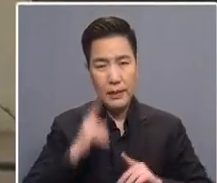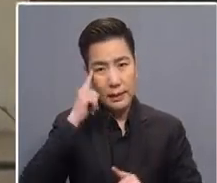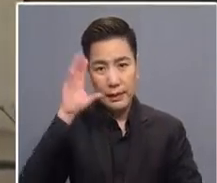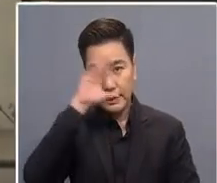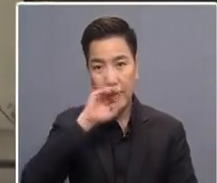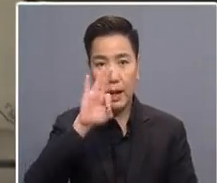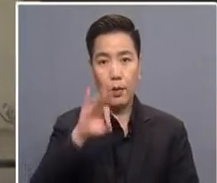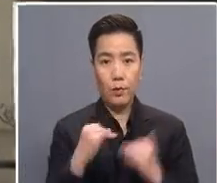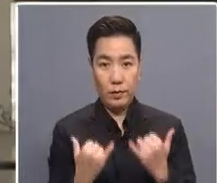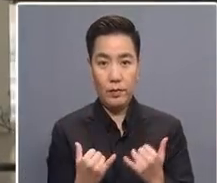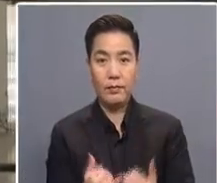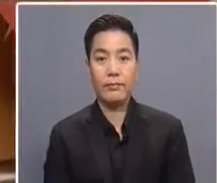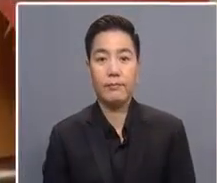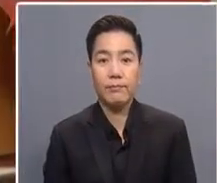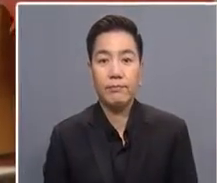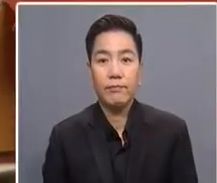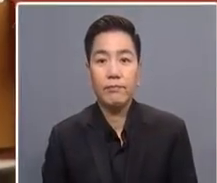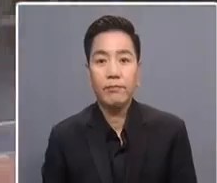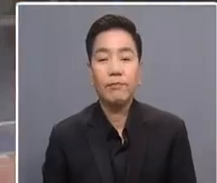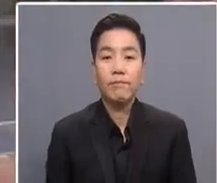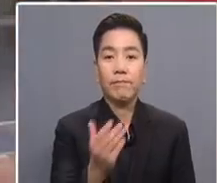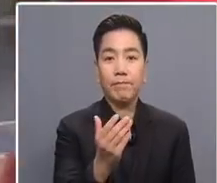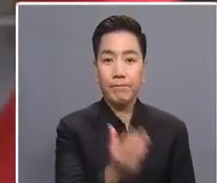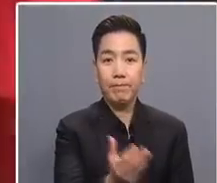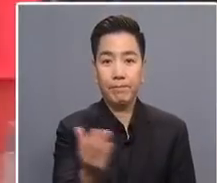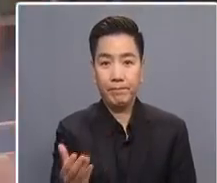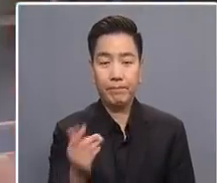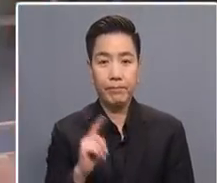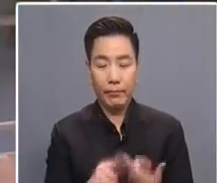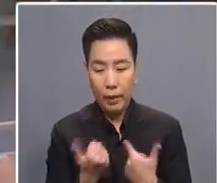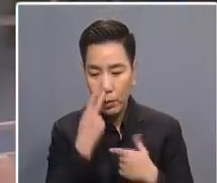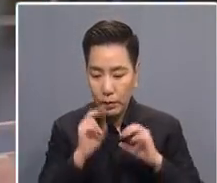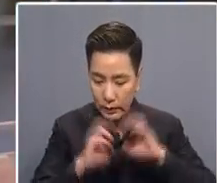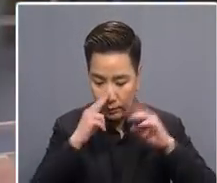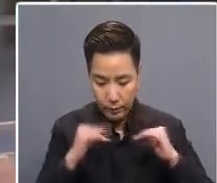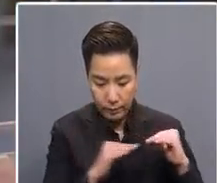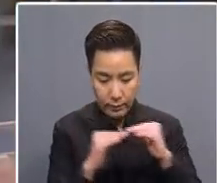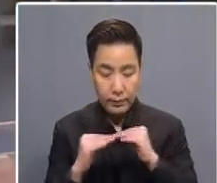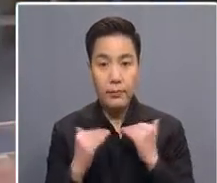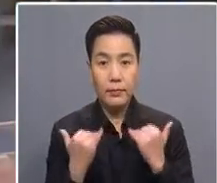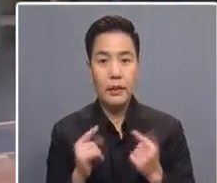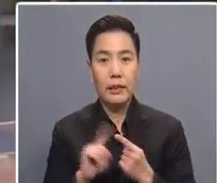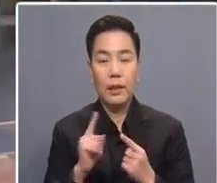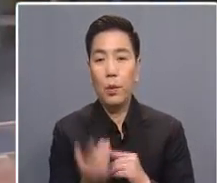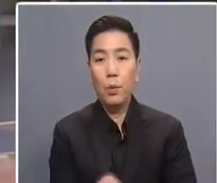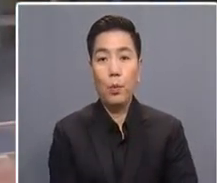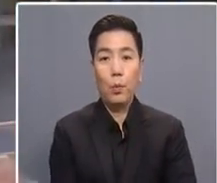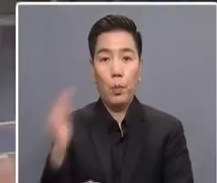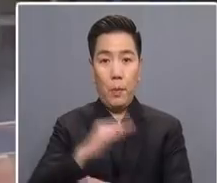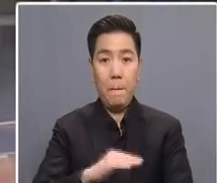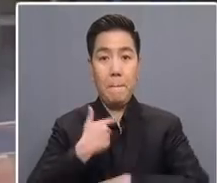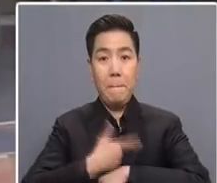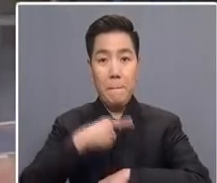ของวันนี้ค่ะค่ะคุณกัมพูคุณรัชนีคะเพื่อความโปร่งใสและยุติธรรมมากที่สุดนะคะตลอดทั้งวันนี้ประธานกก